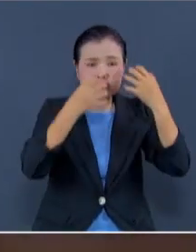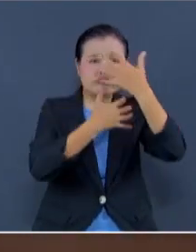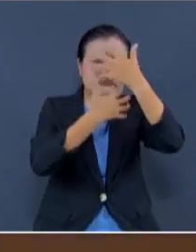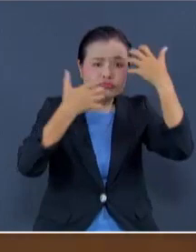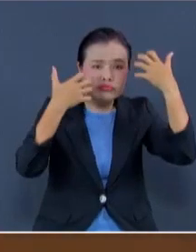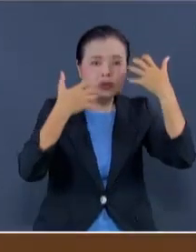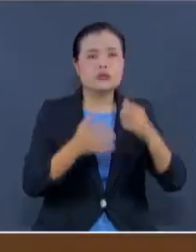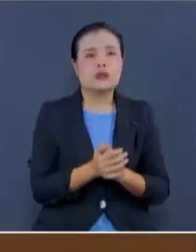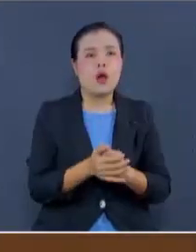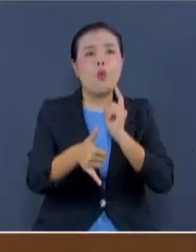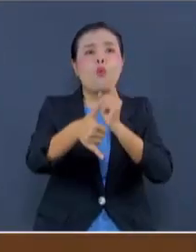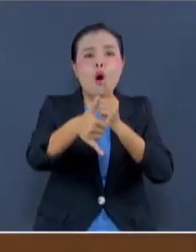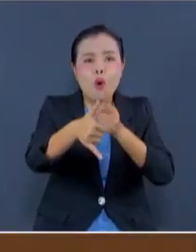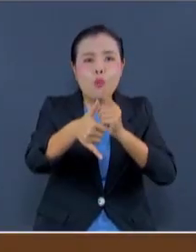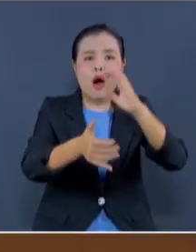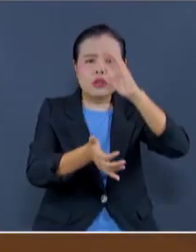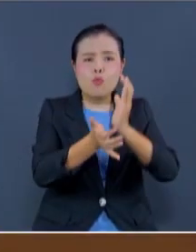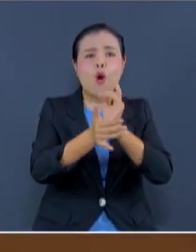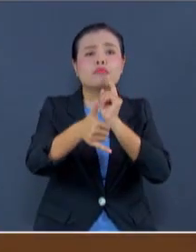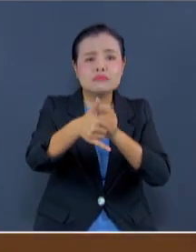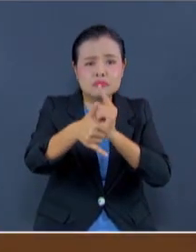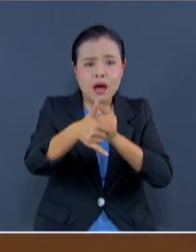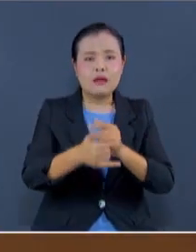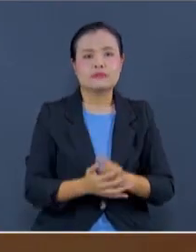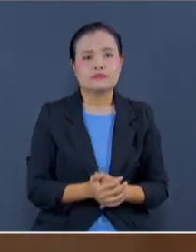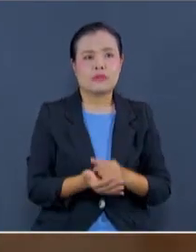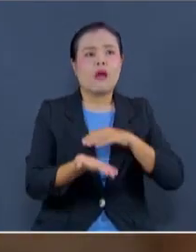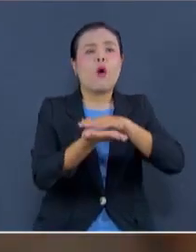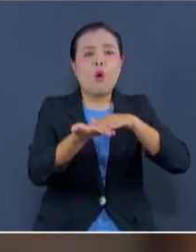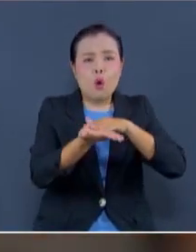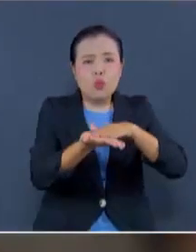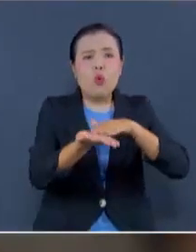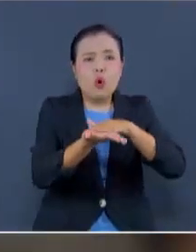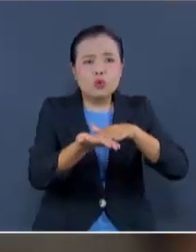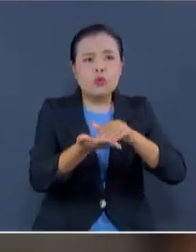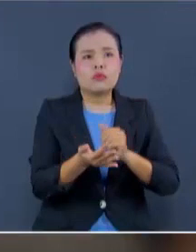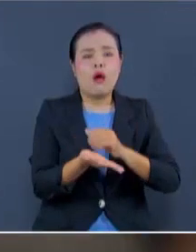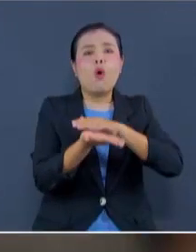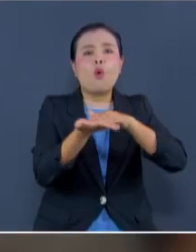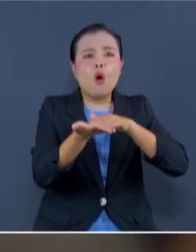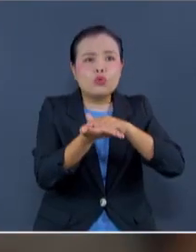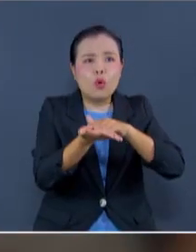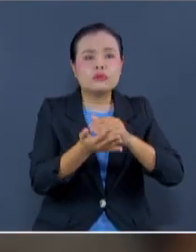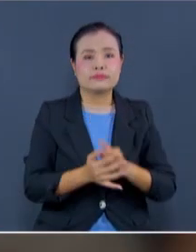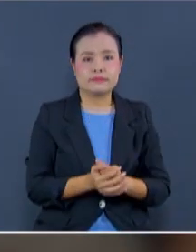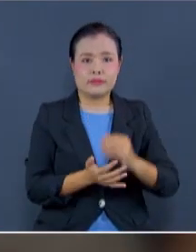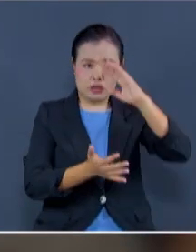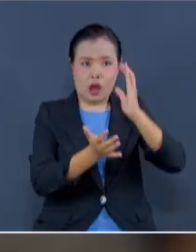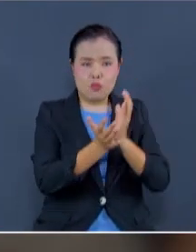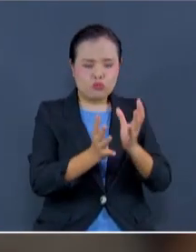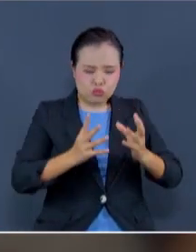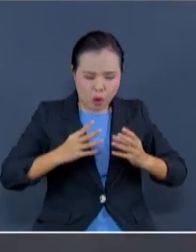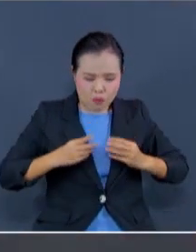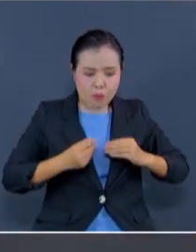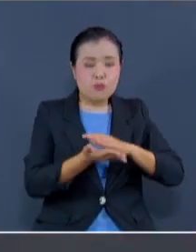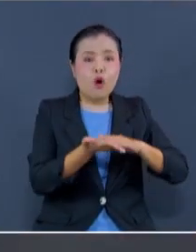ราต่อว่าตำรวจไปด่าตำรวจไปเนี่ยต้องขอโทษด้วยครับ ค่ะ ต้องขอโทษด้วยทางตำรวจก็รับคำขอโท